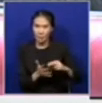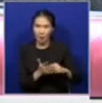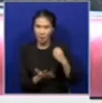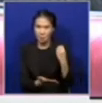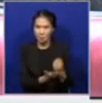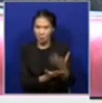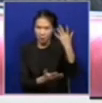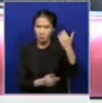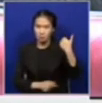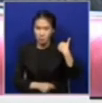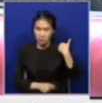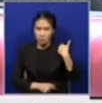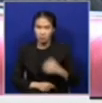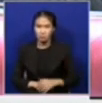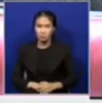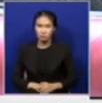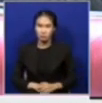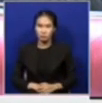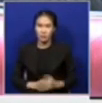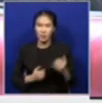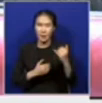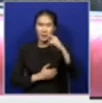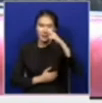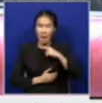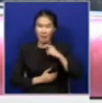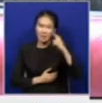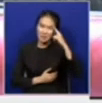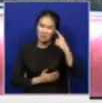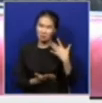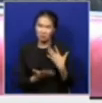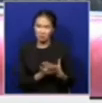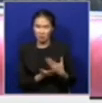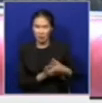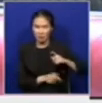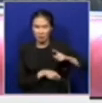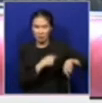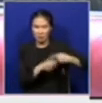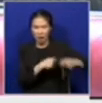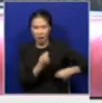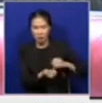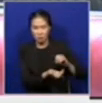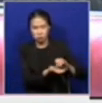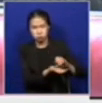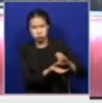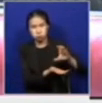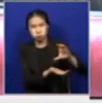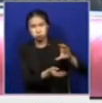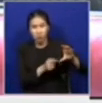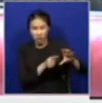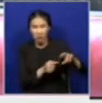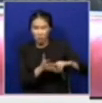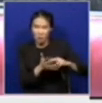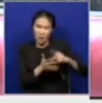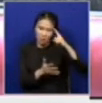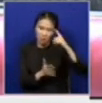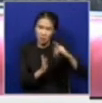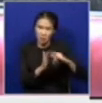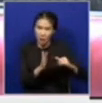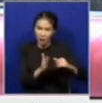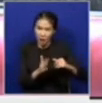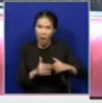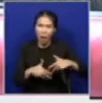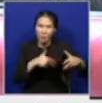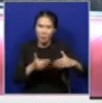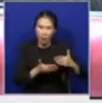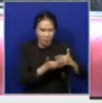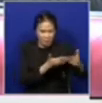ขึ้นทำให้ประเทศไทยต้องใช้เงินซึ่งมีมูลค่าจำนวนมากขึ้นในการที่จะจัดสรรยาเพื่อดูแลประชาช